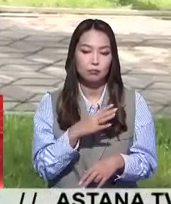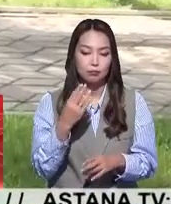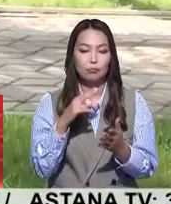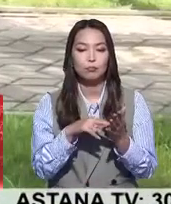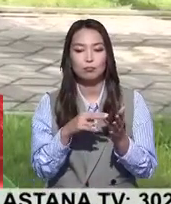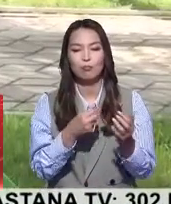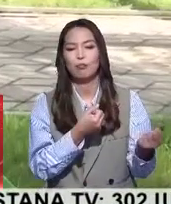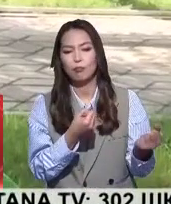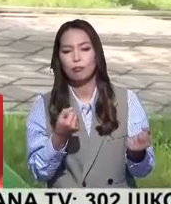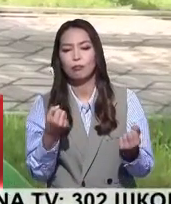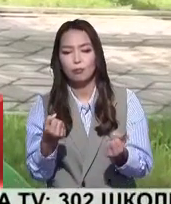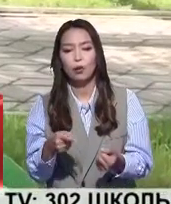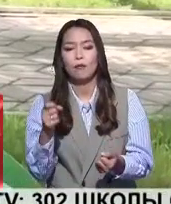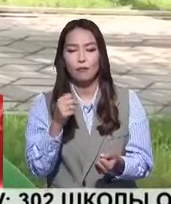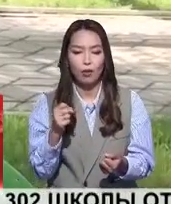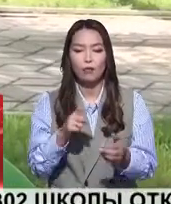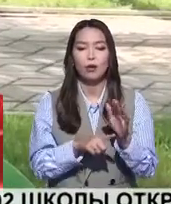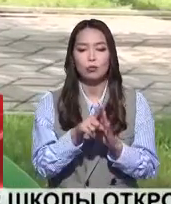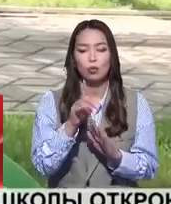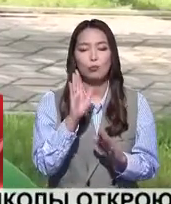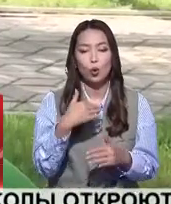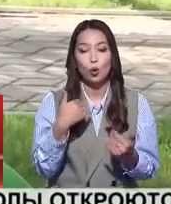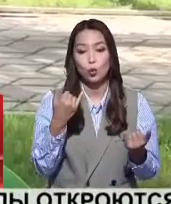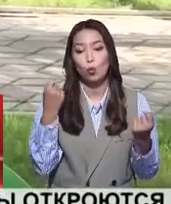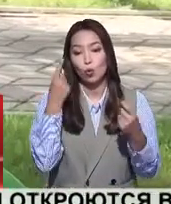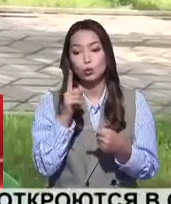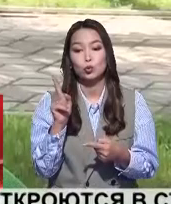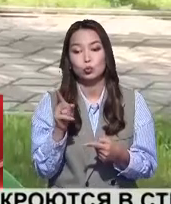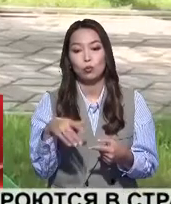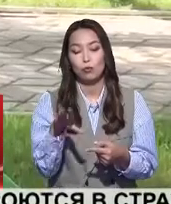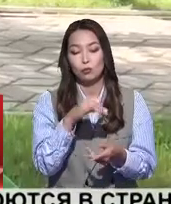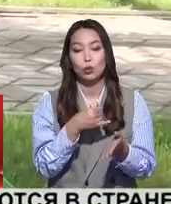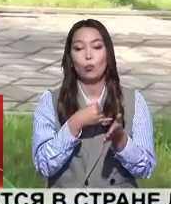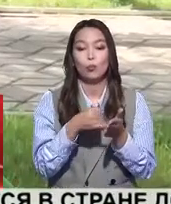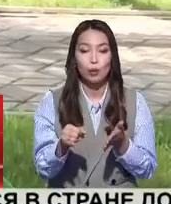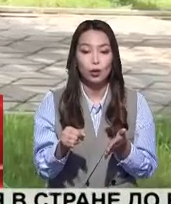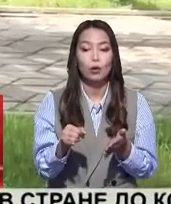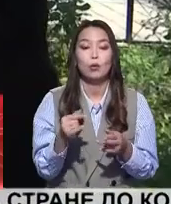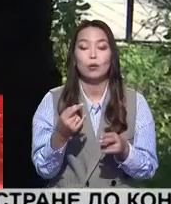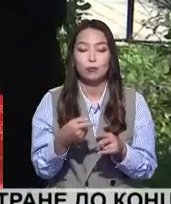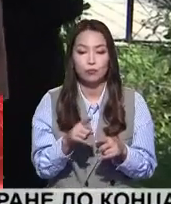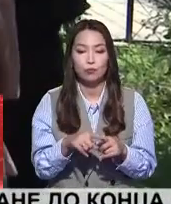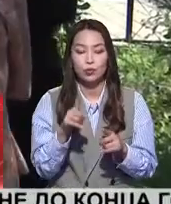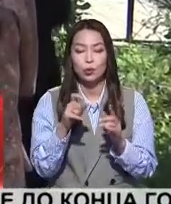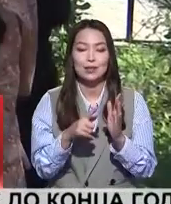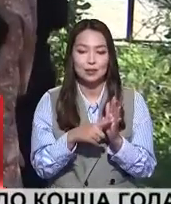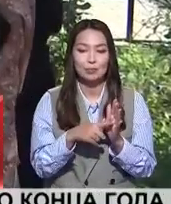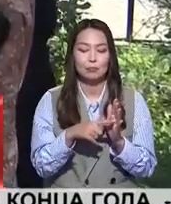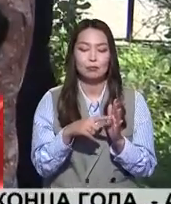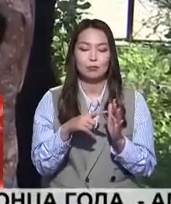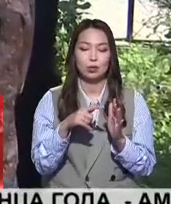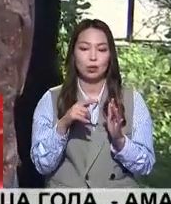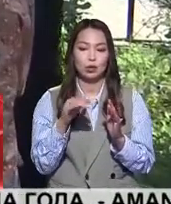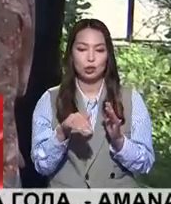это время. Вот в августе, в конце августа только мы узнали, что они были отчислены, 100 с лишним студентов. В ректорате учебного